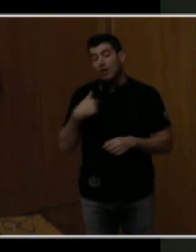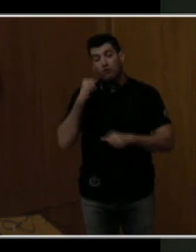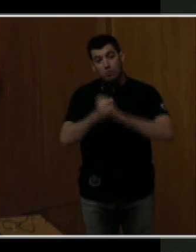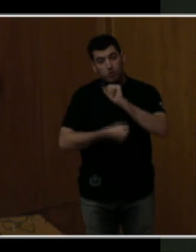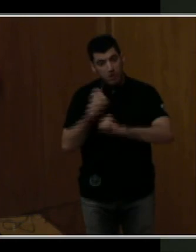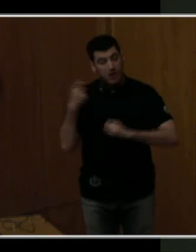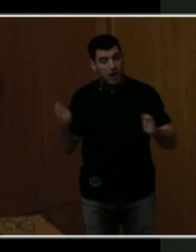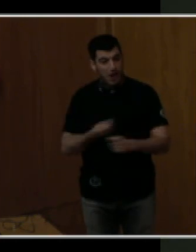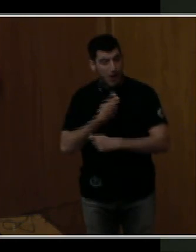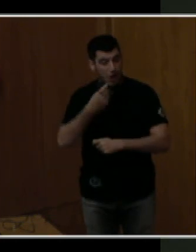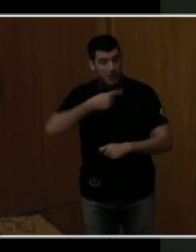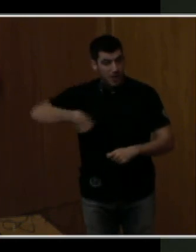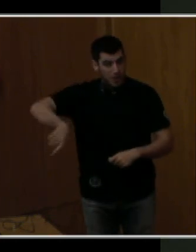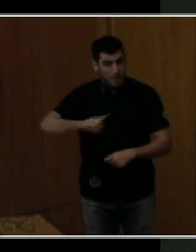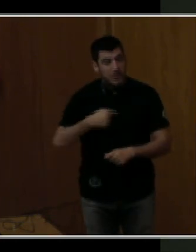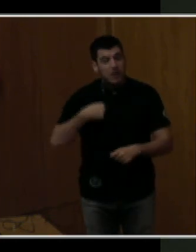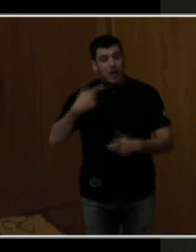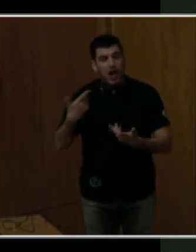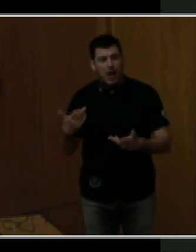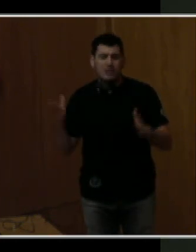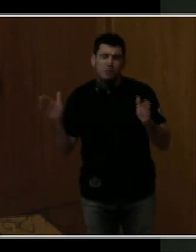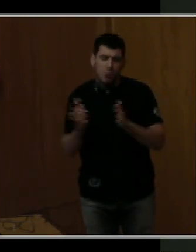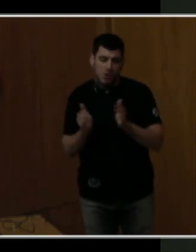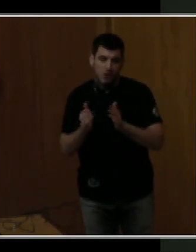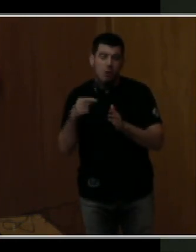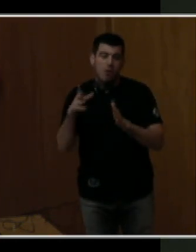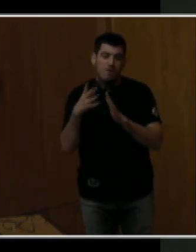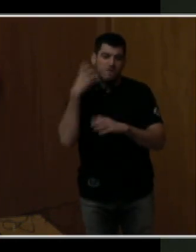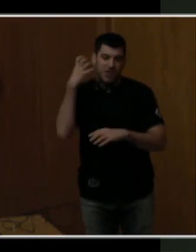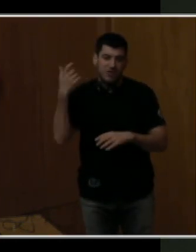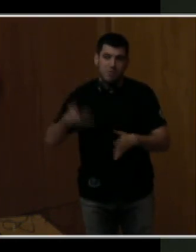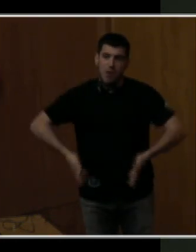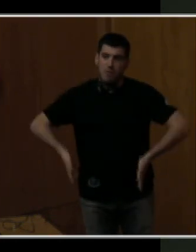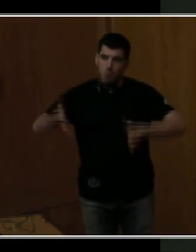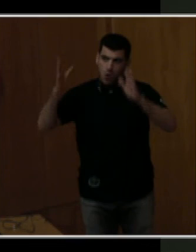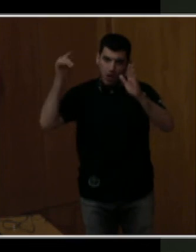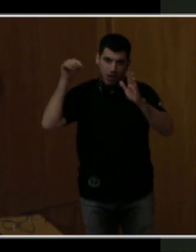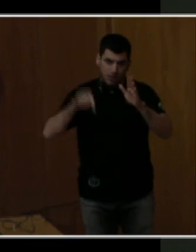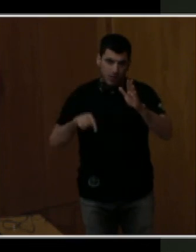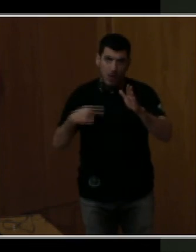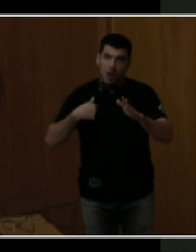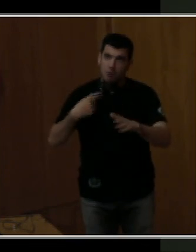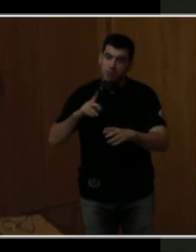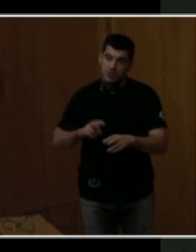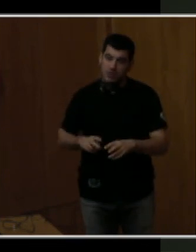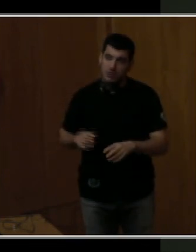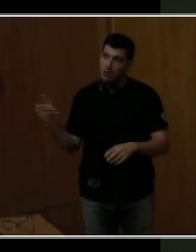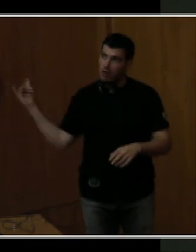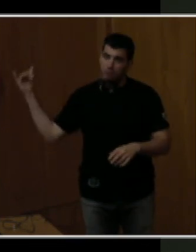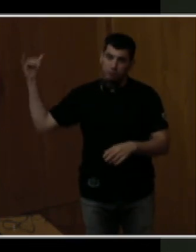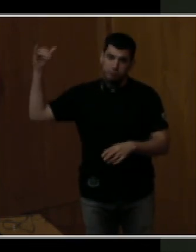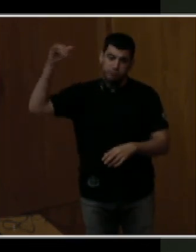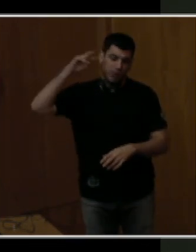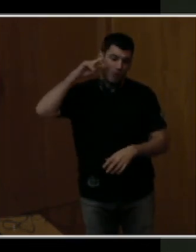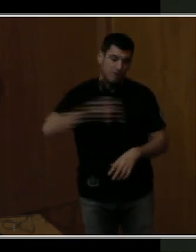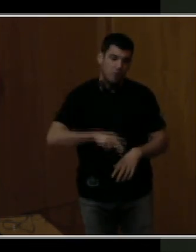και εμείς και μάλιστα σε μικρή κλίμακα. Φανταστείτε μια τέτοια πολυκατοικία να ανεβούμε ψηλά με ένα αεροπλάνο και να βλέπουμε από ψηλά τα